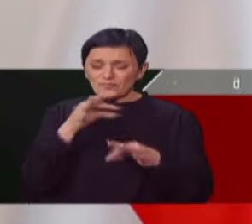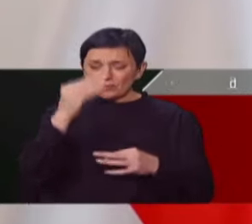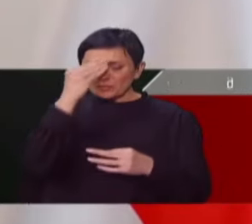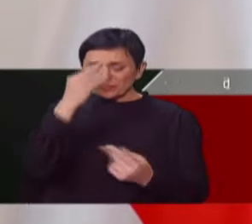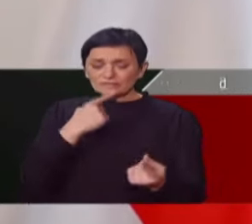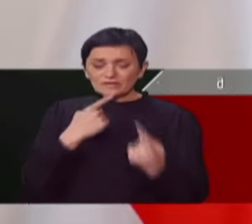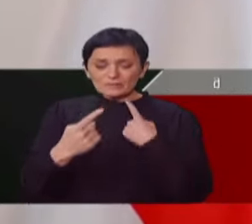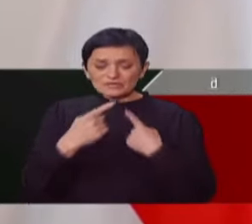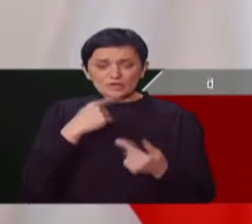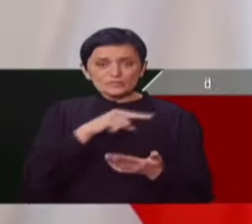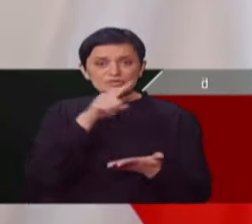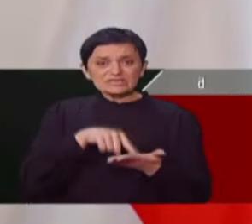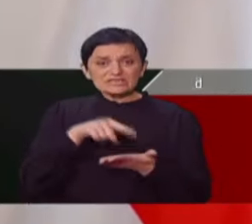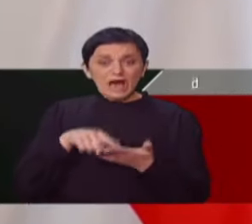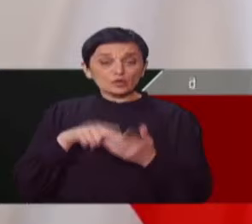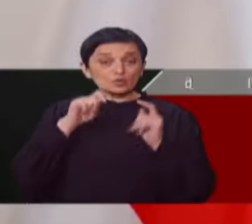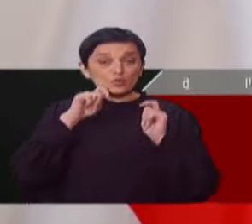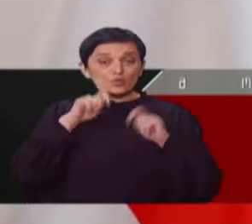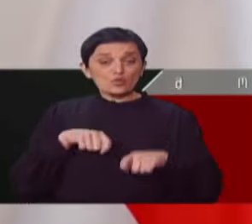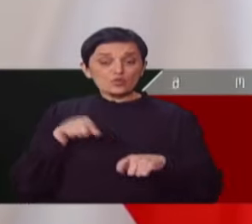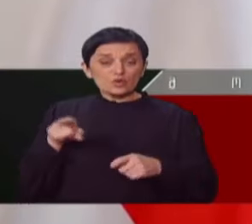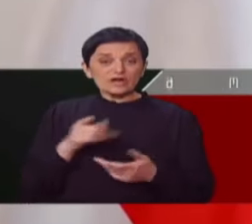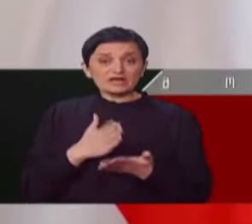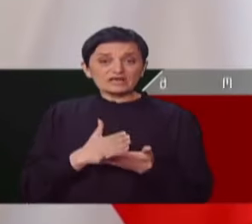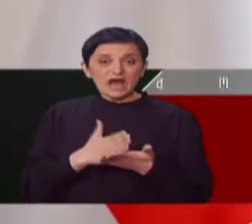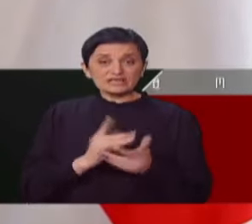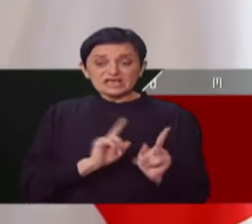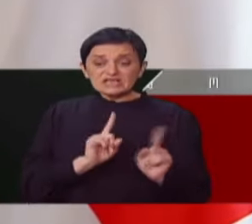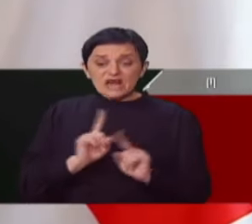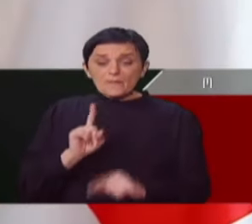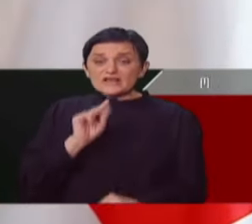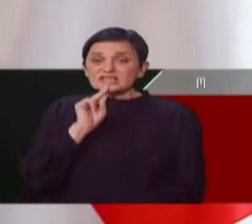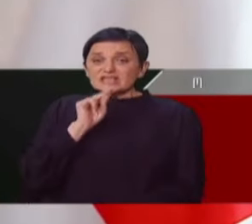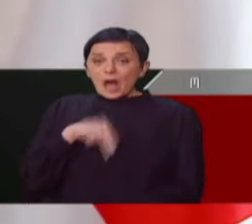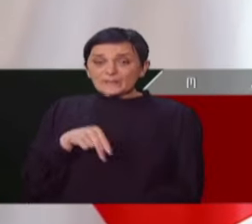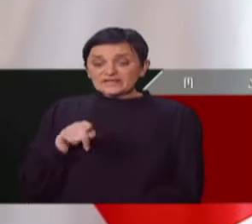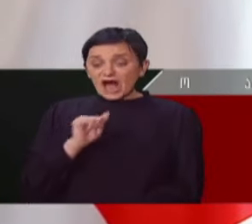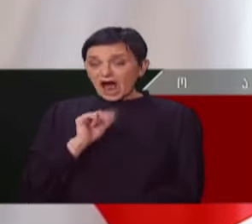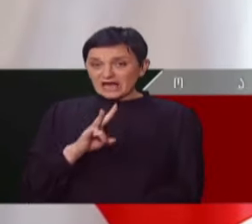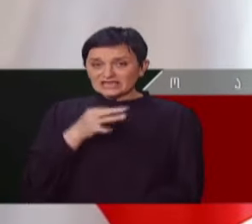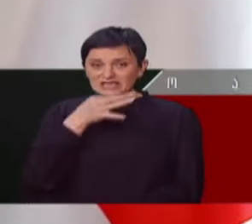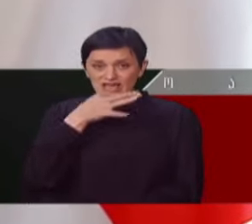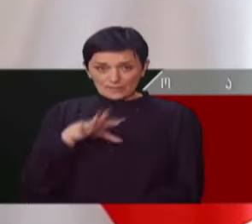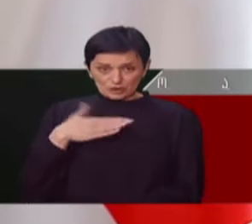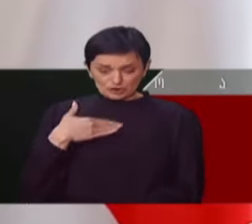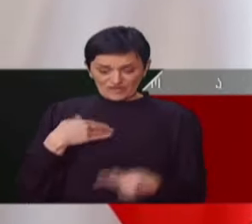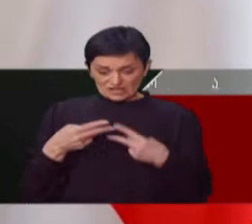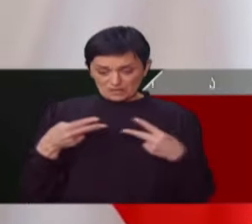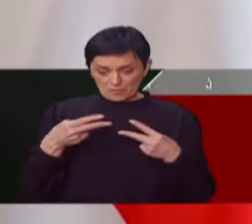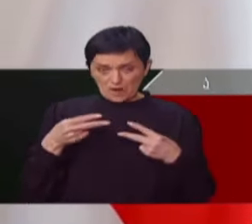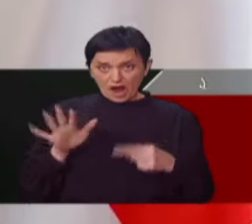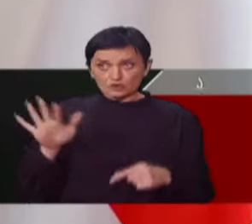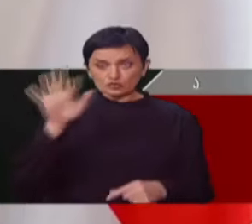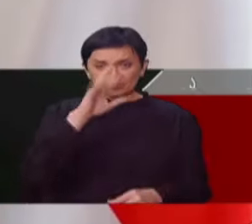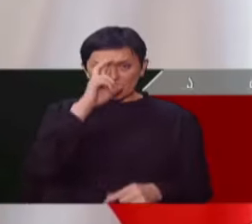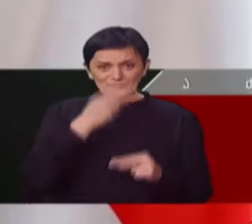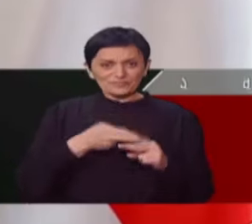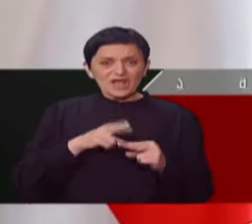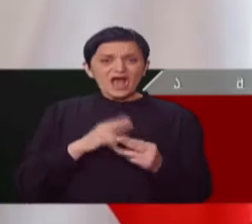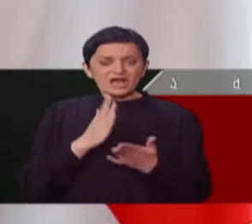им сакитхсе, ром Украина арис рамеши дамнашаве, ан не бисмири, что они партнеры сахалтипо, эс